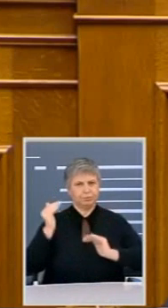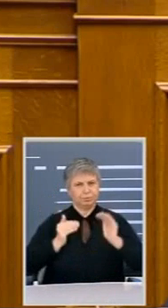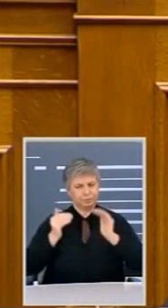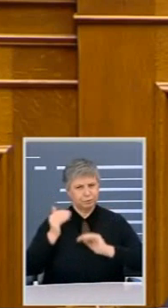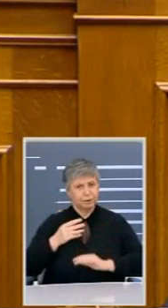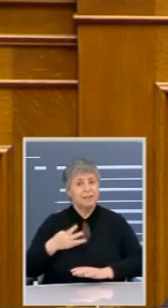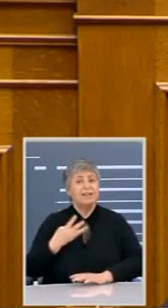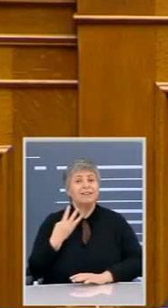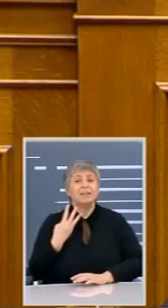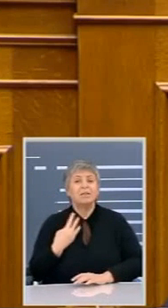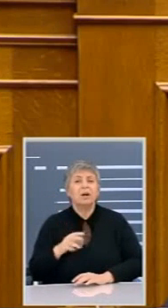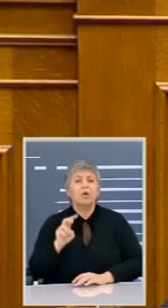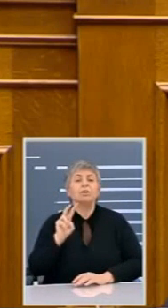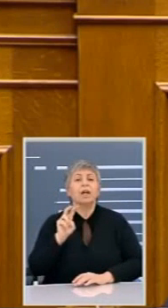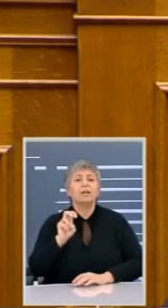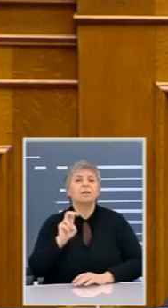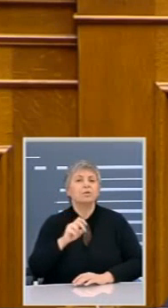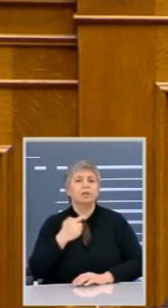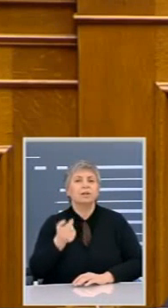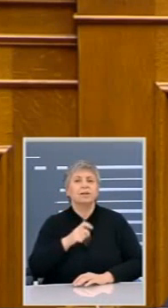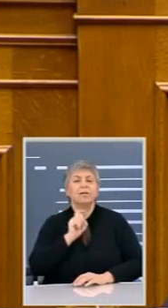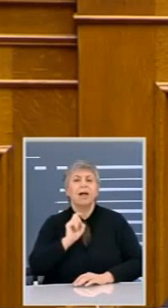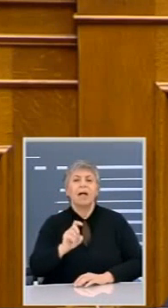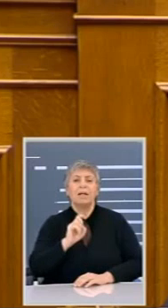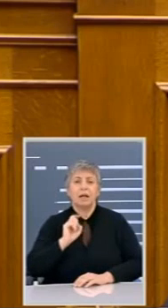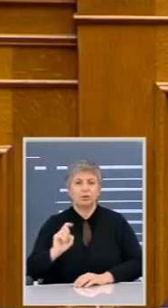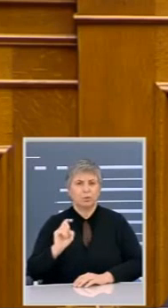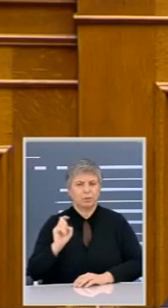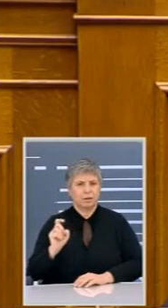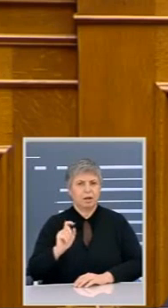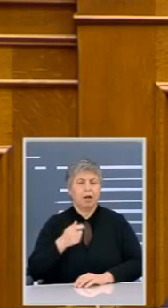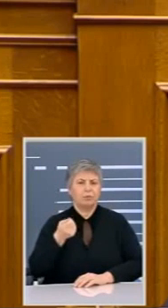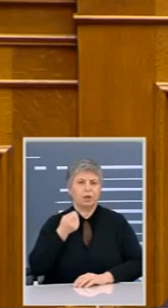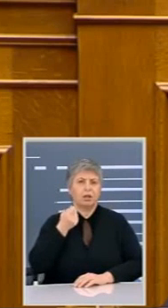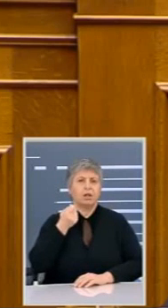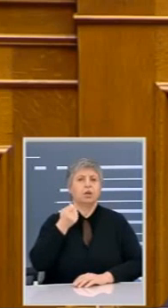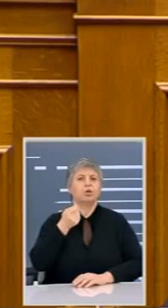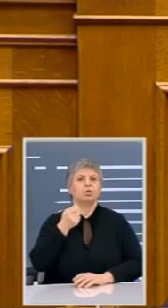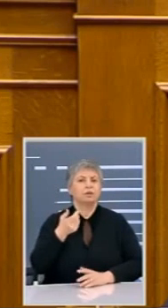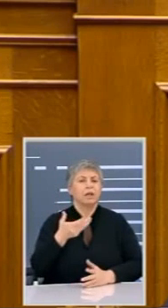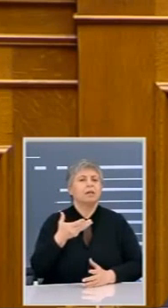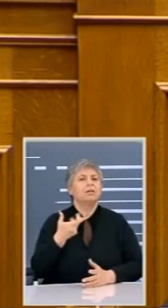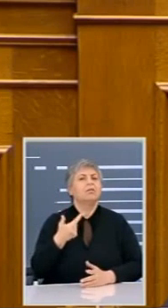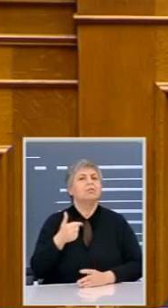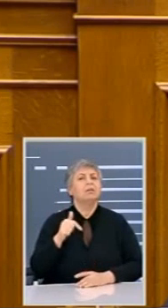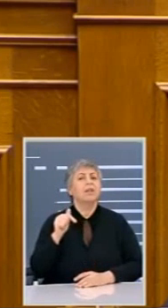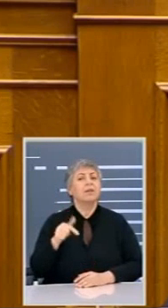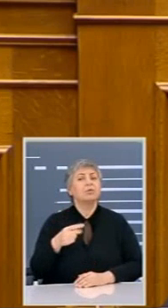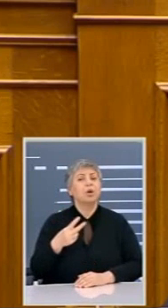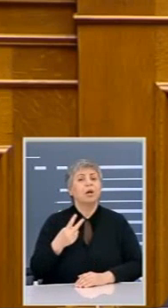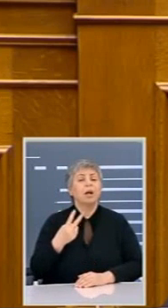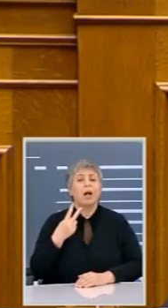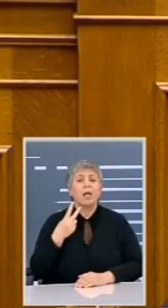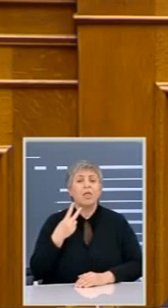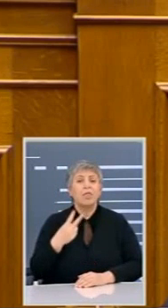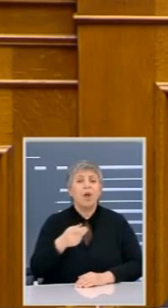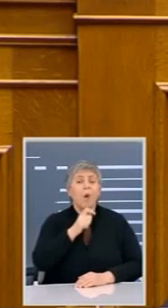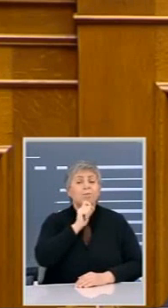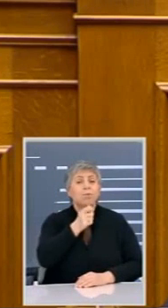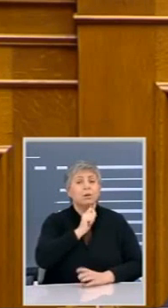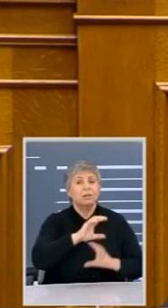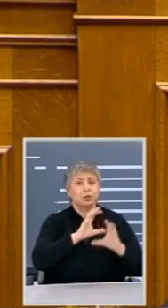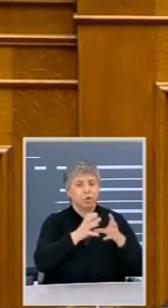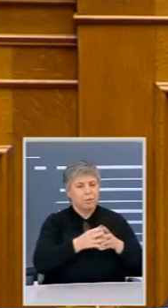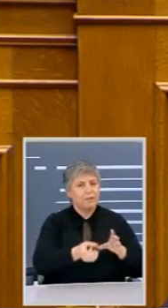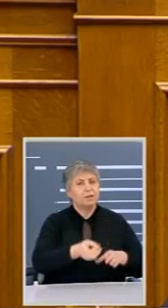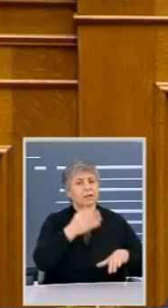οφειλόμενα, 420 εκατομμύρια τα οφειλόμενα και δανεικά και αγύριστα των δύο μεγάλων, πρώην μεγάλων κομμάτων της Νέας Δημοκρατίας